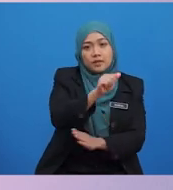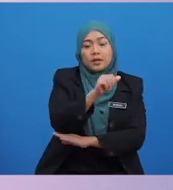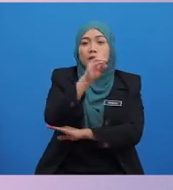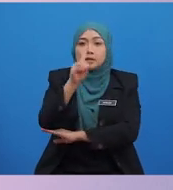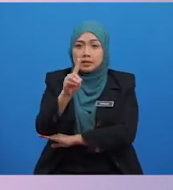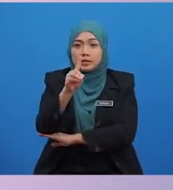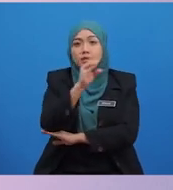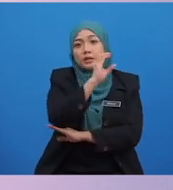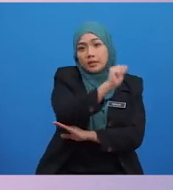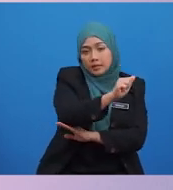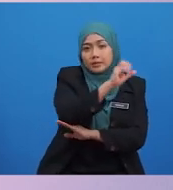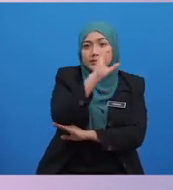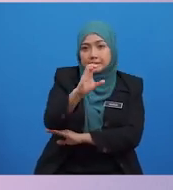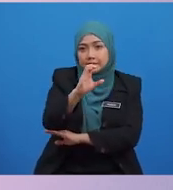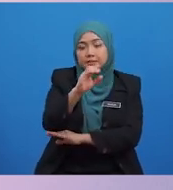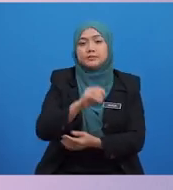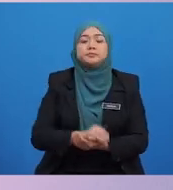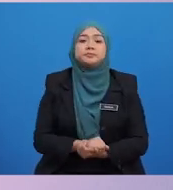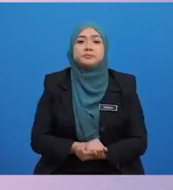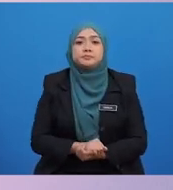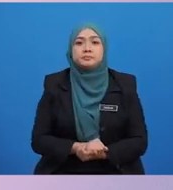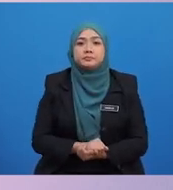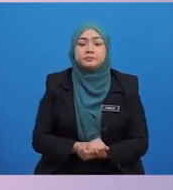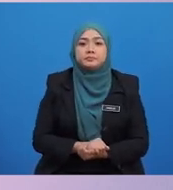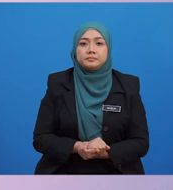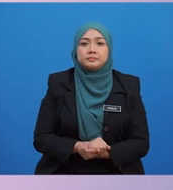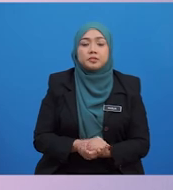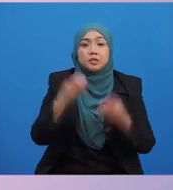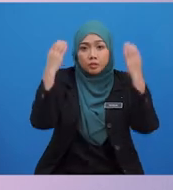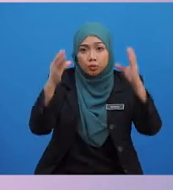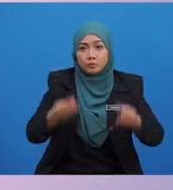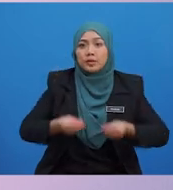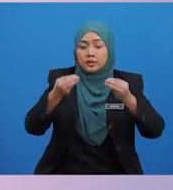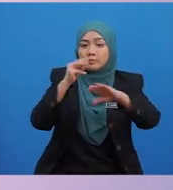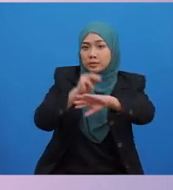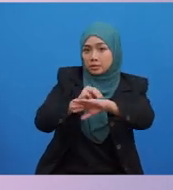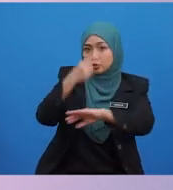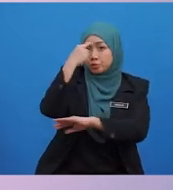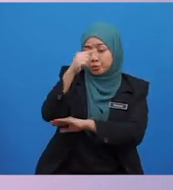beri kamu sedikit masuk untuk mencari nilai hai hai